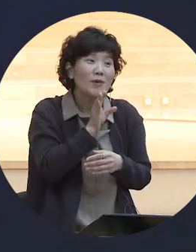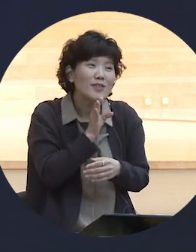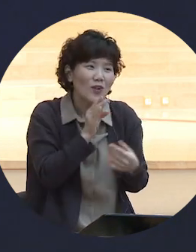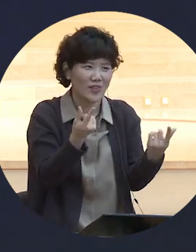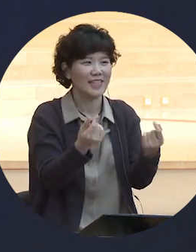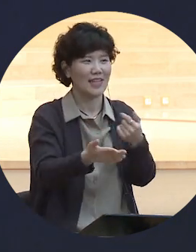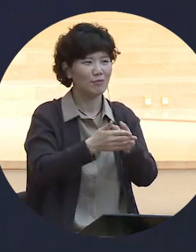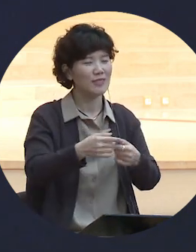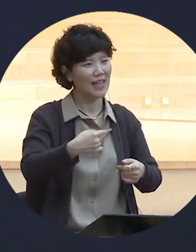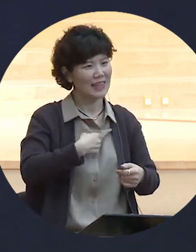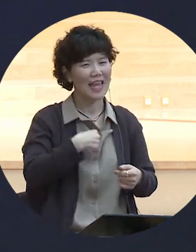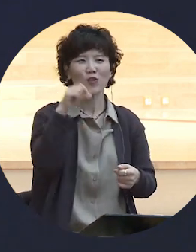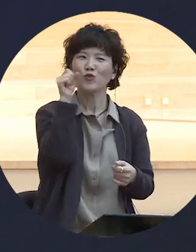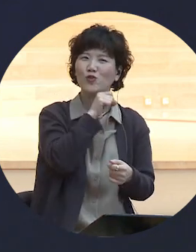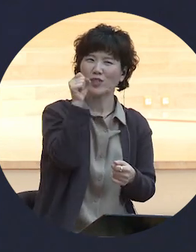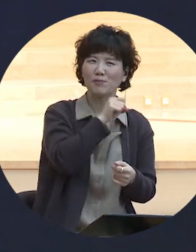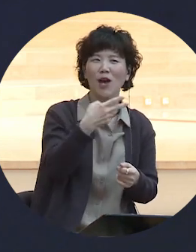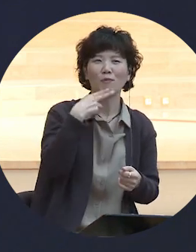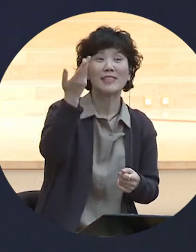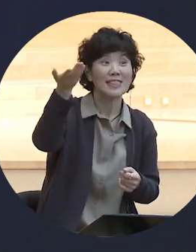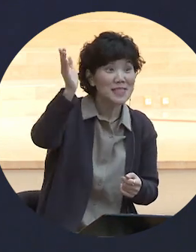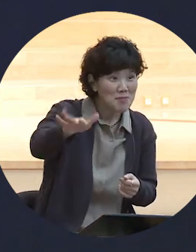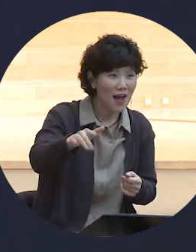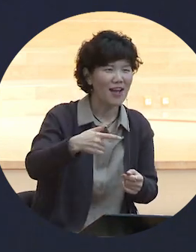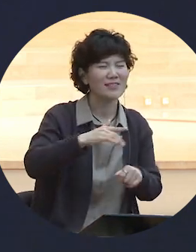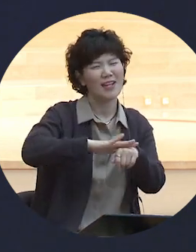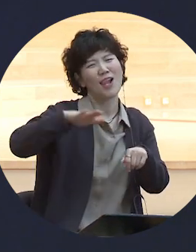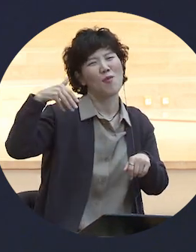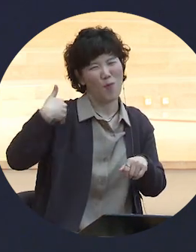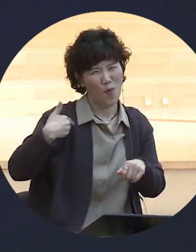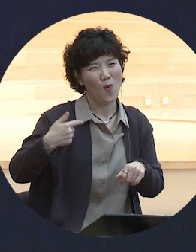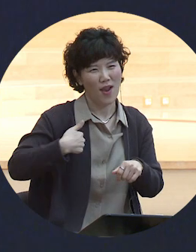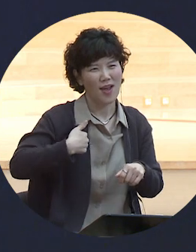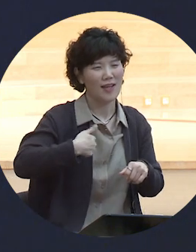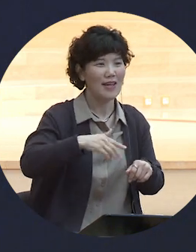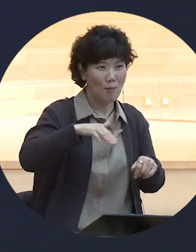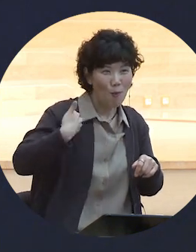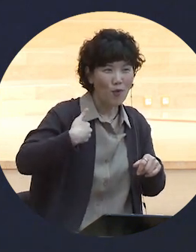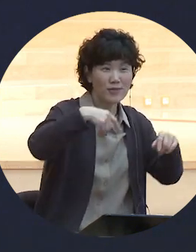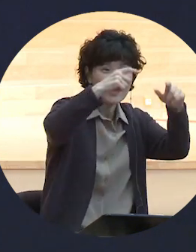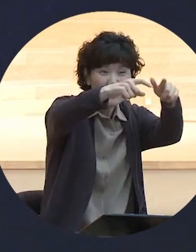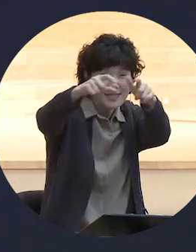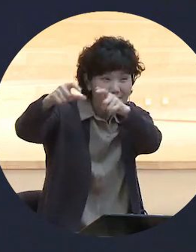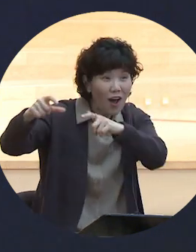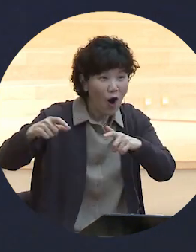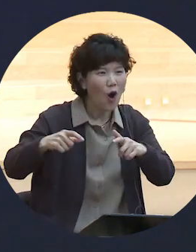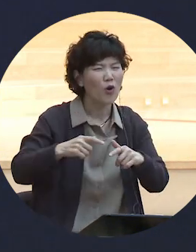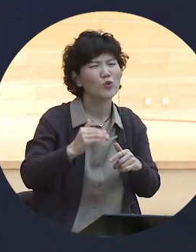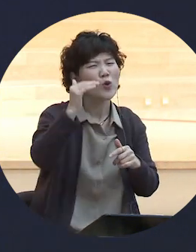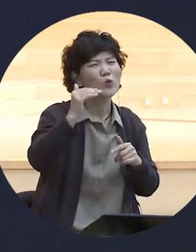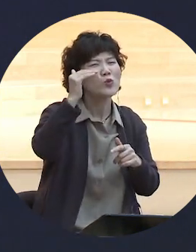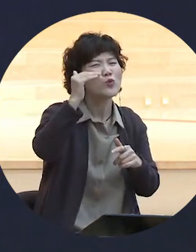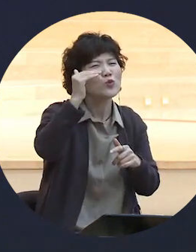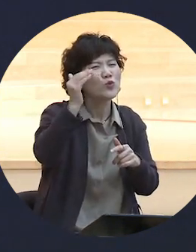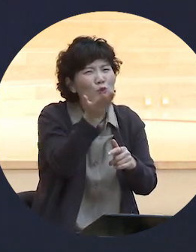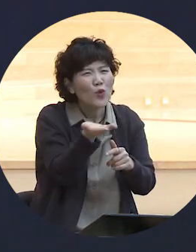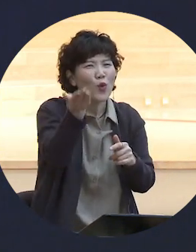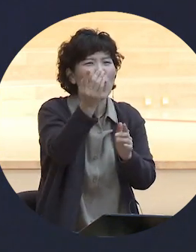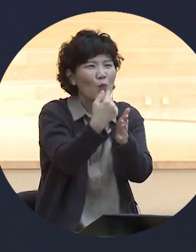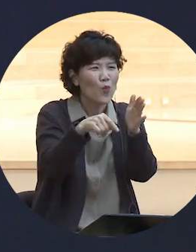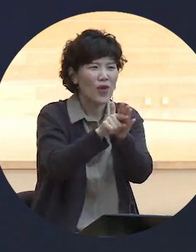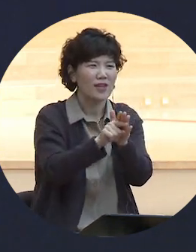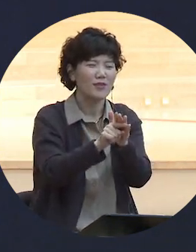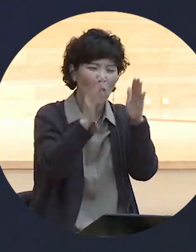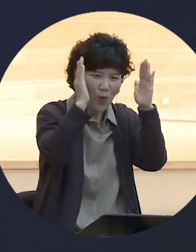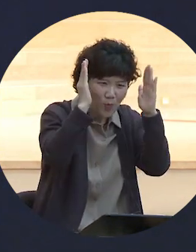뭐 제가 취미로 갖지 않지만 잘 모르지만 모르는 영역도 다 좀 어느 정도 수준에 올라오려고 공부도 하고 책도